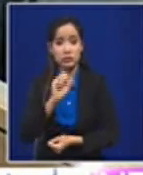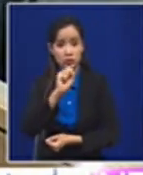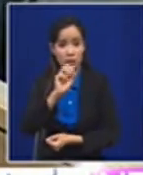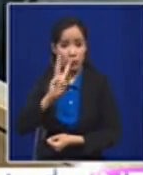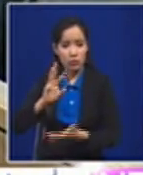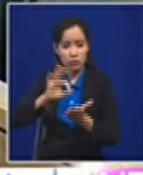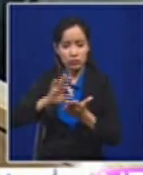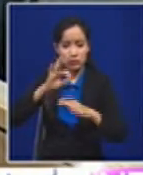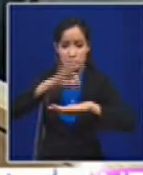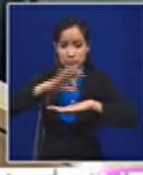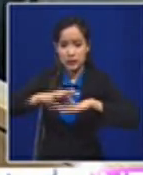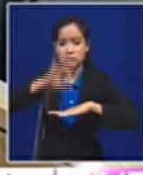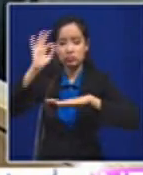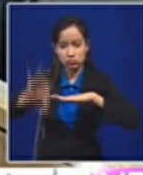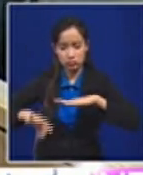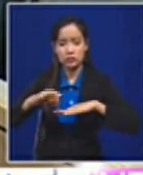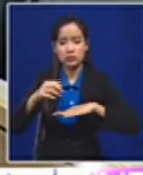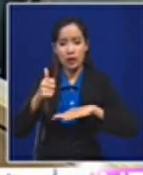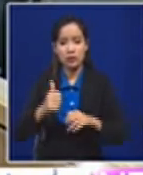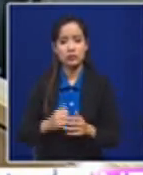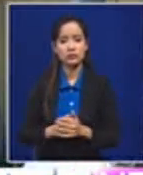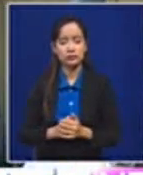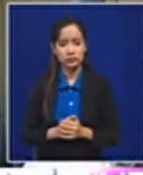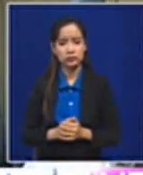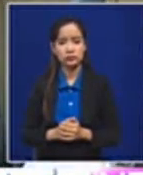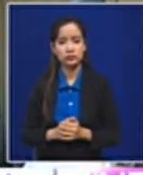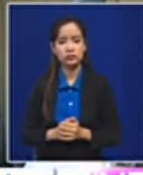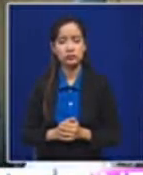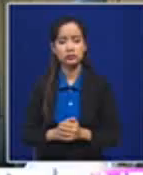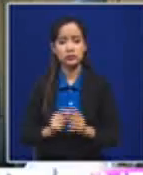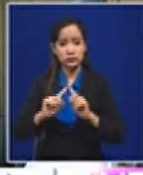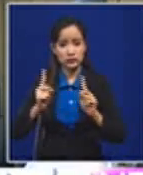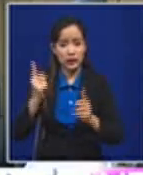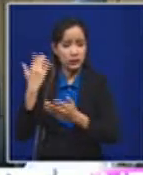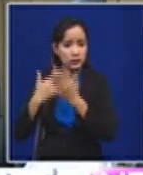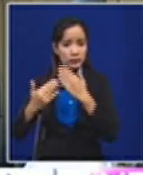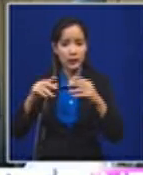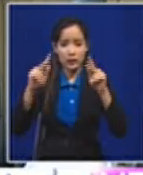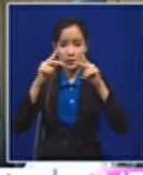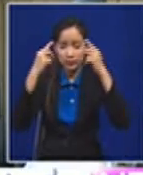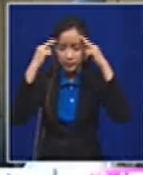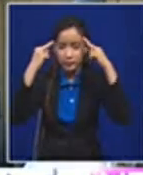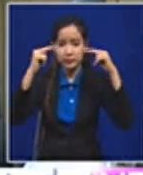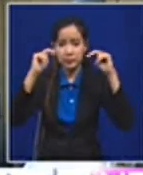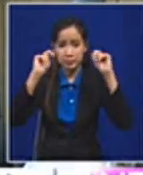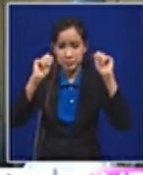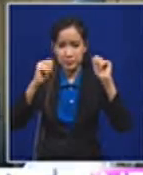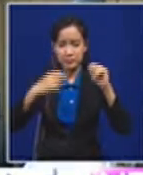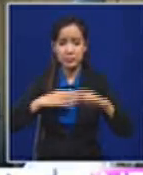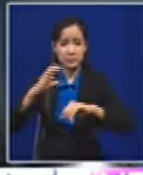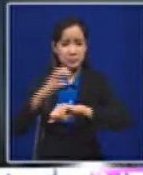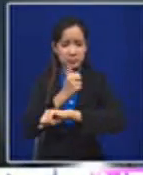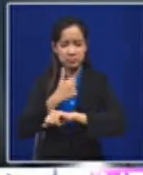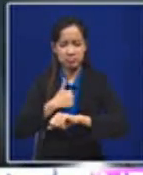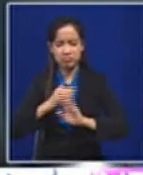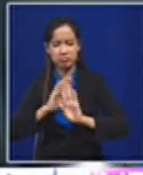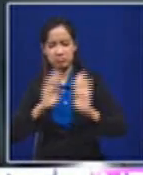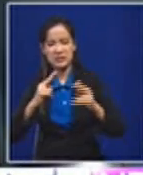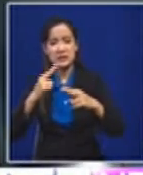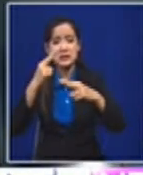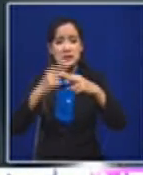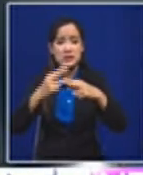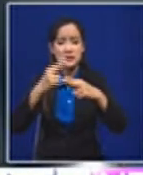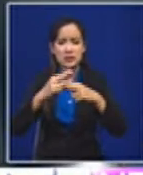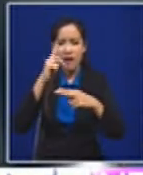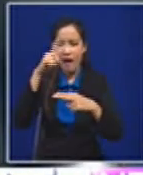อนผู้ดำรงตำแหน่งทางการเมืองไว้ส่วนประเด็นที่มาของนายกรัฐมนตรีไม่เห็นด้วยที่พรรคการเมืองจะต้องเสนอรายชื่อบุคคลที่จะเป็